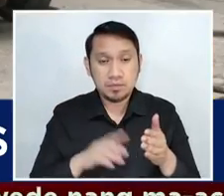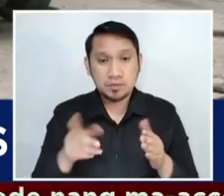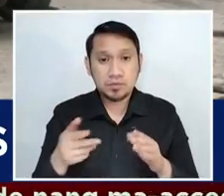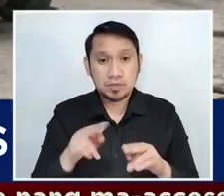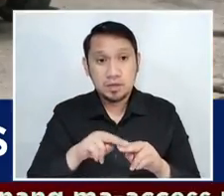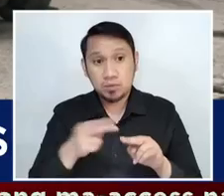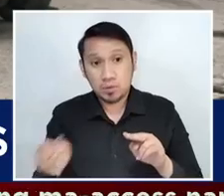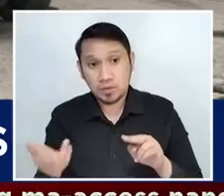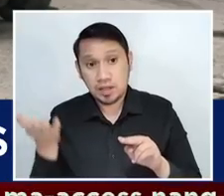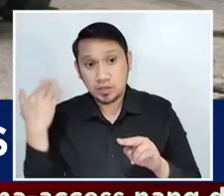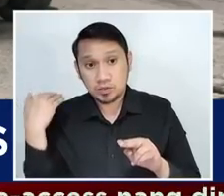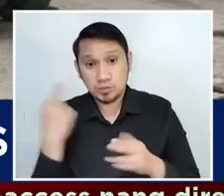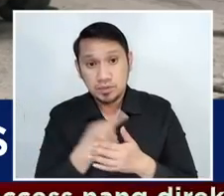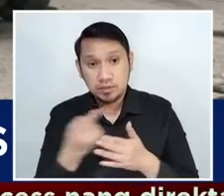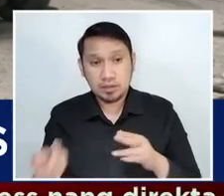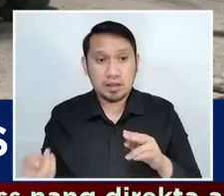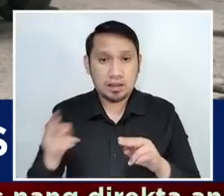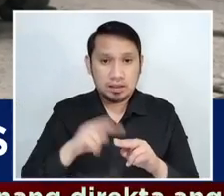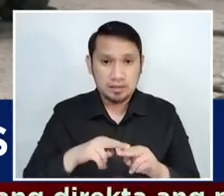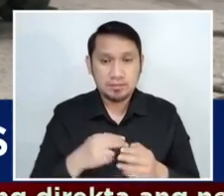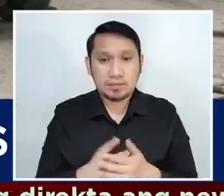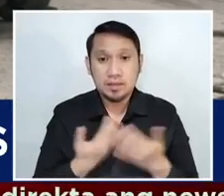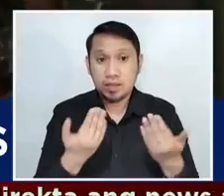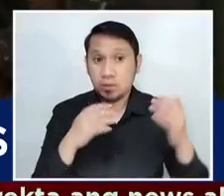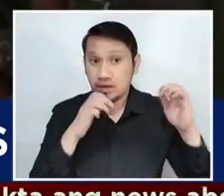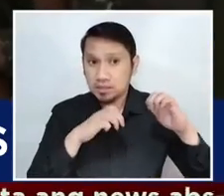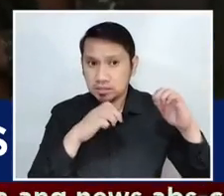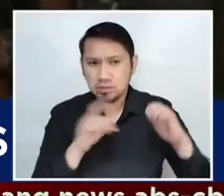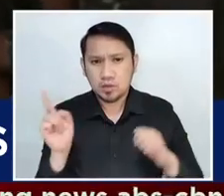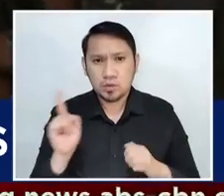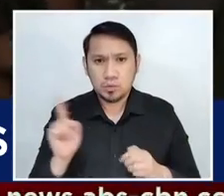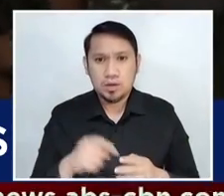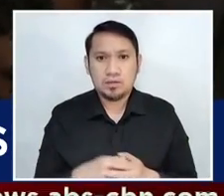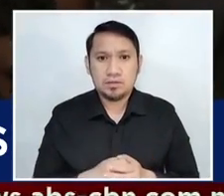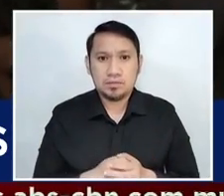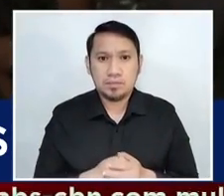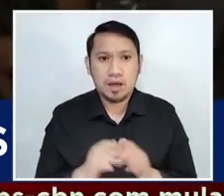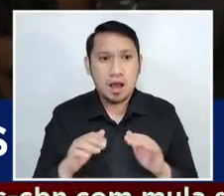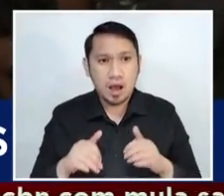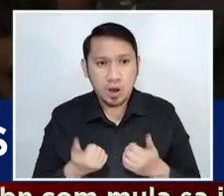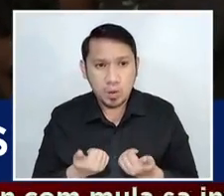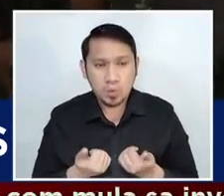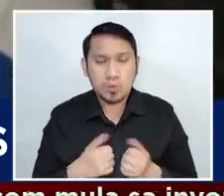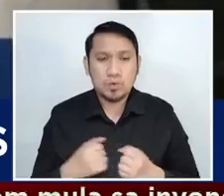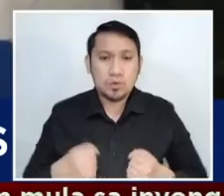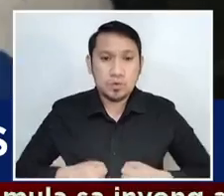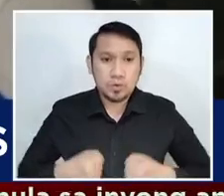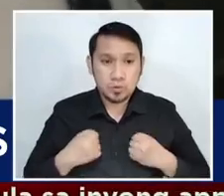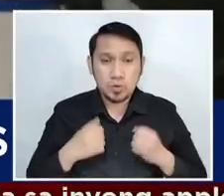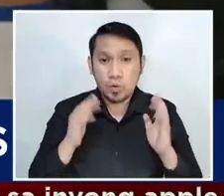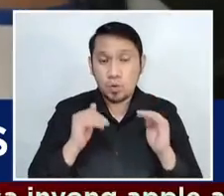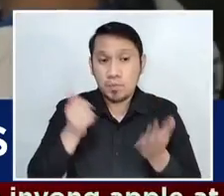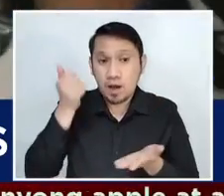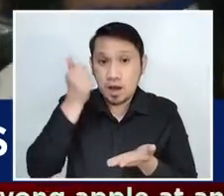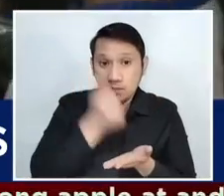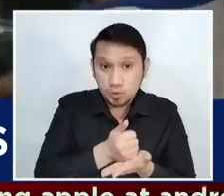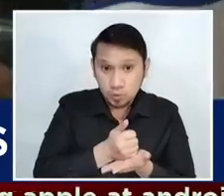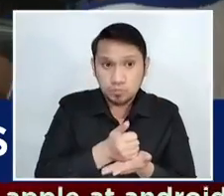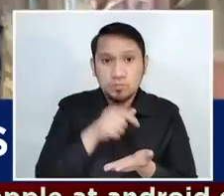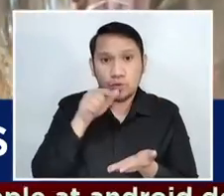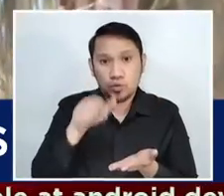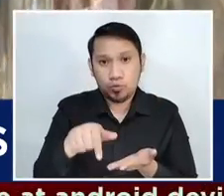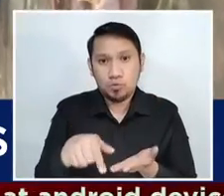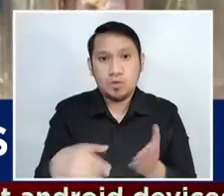ni-rollback. Kaya ang inaasahan na lang ni Armando para makabawi ang maaprubahan ng taas pasahe sa